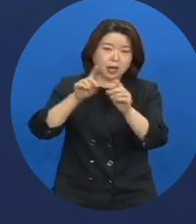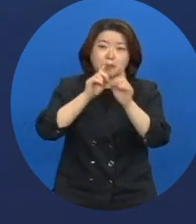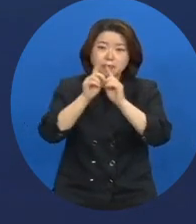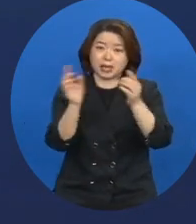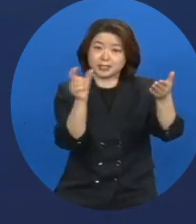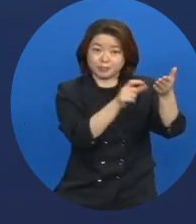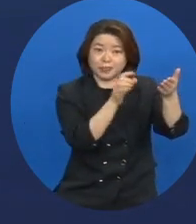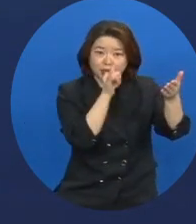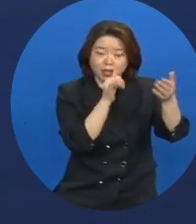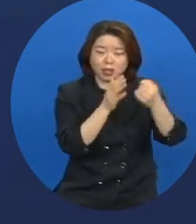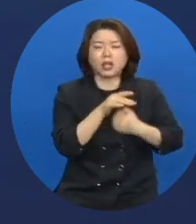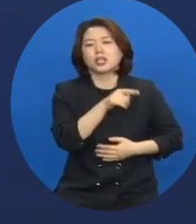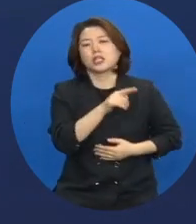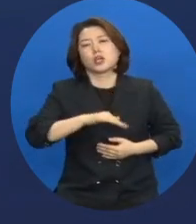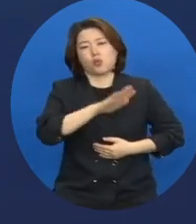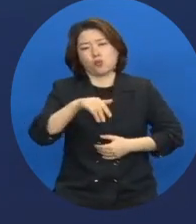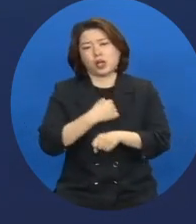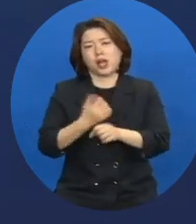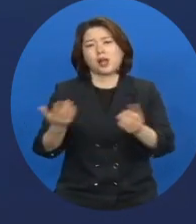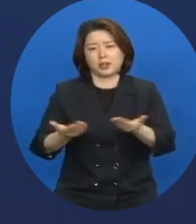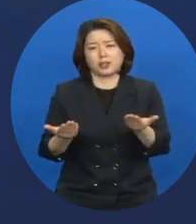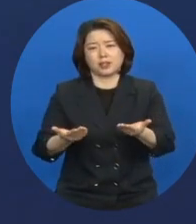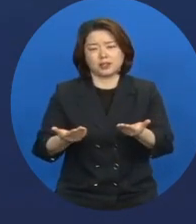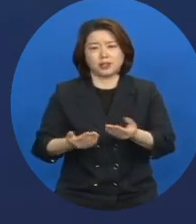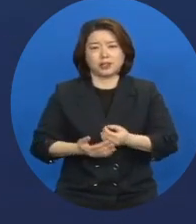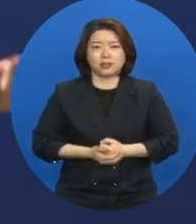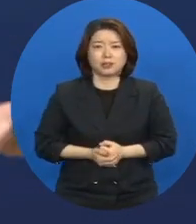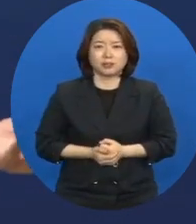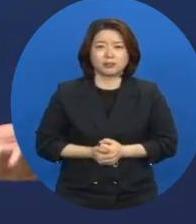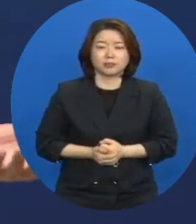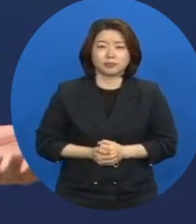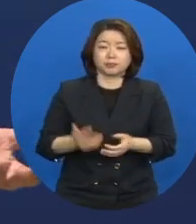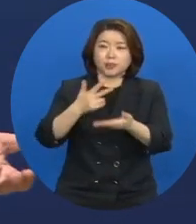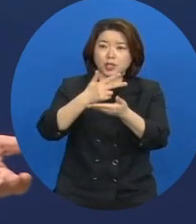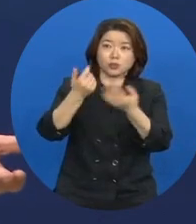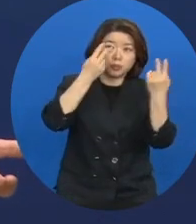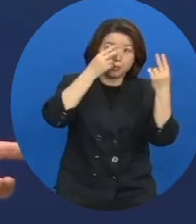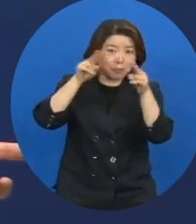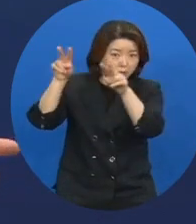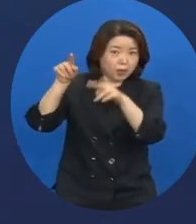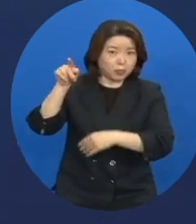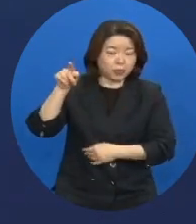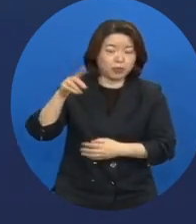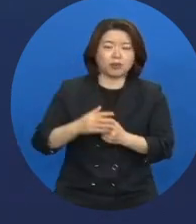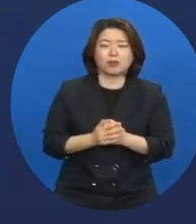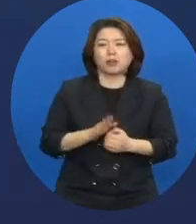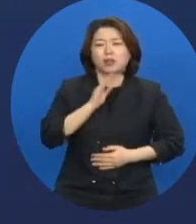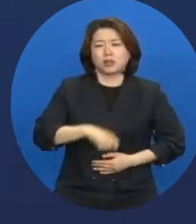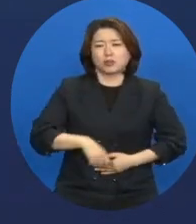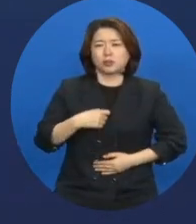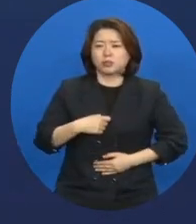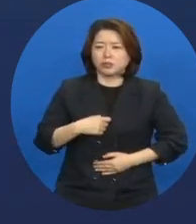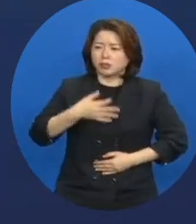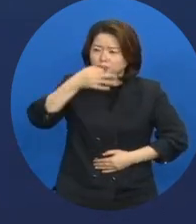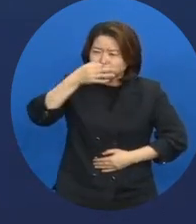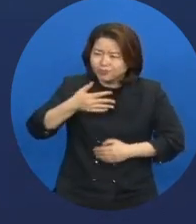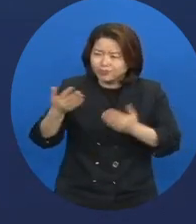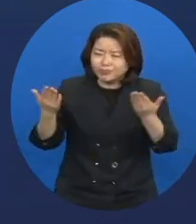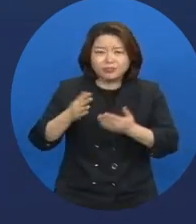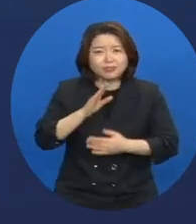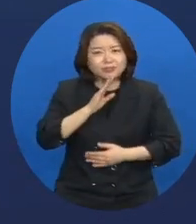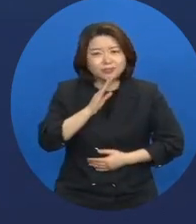지금 우리가 할 일인 것입니다. 여러분, 주님을 바라보는 것이 솔직히 뭐 그렇게 힘든